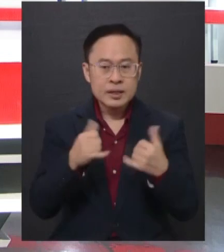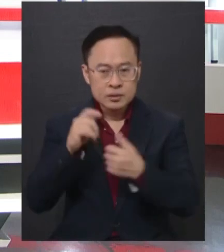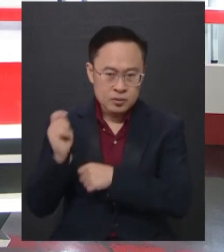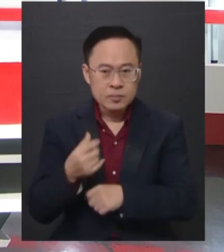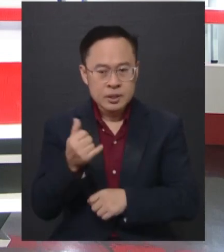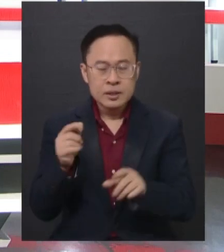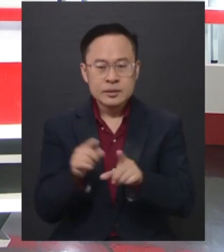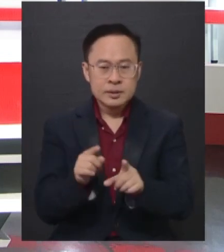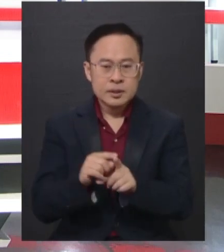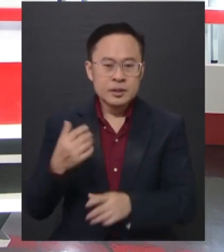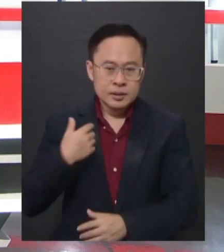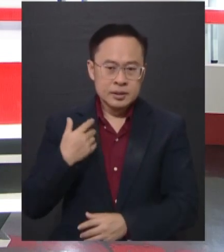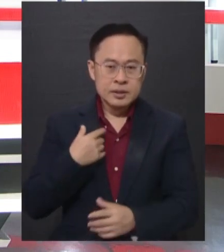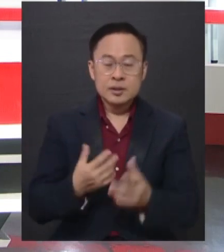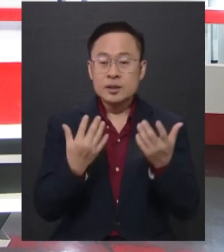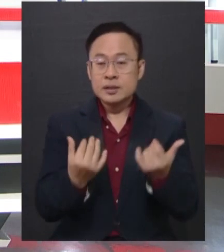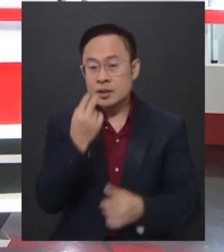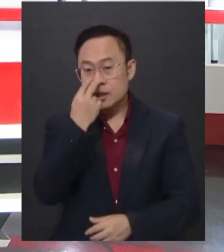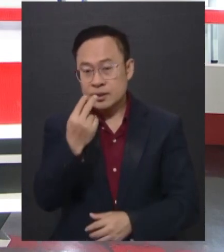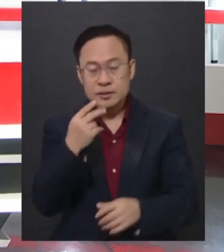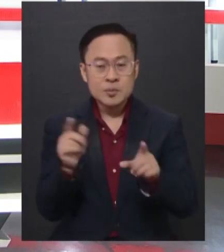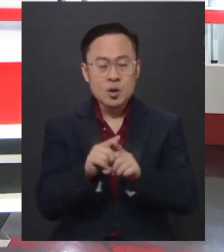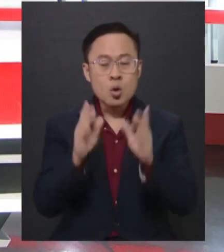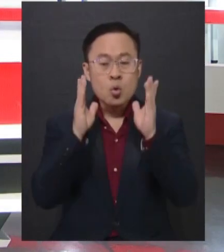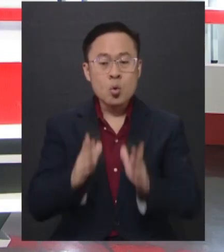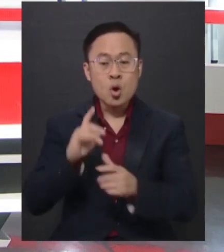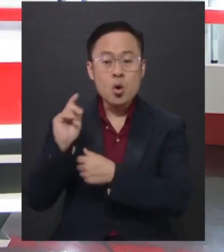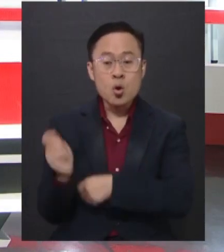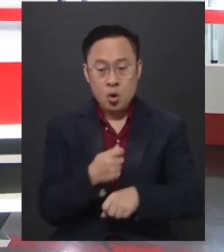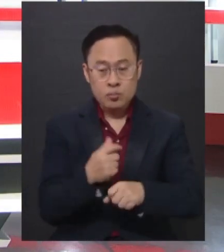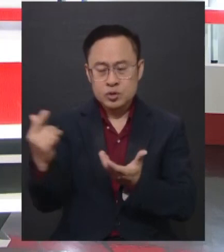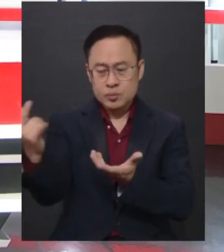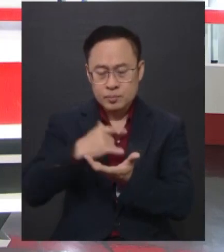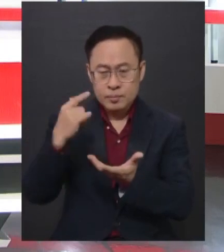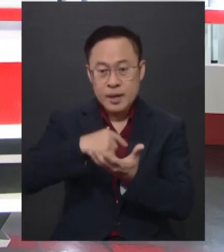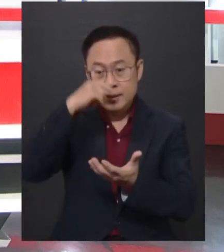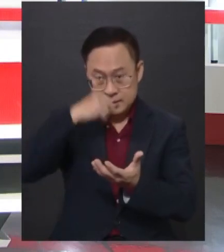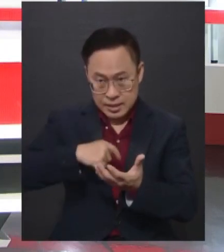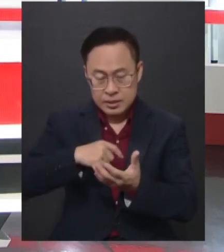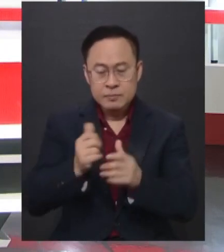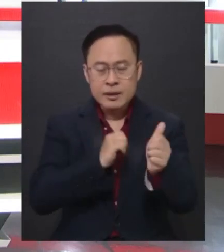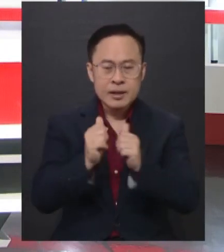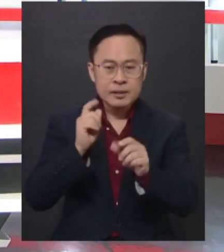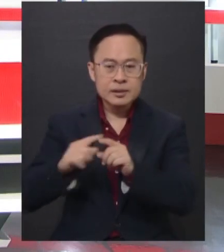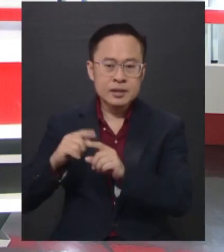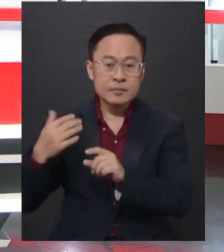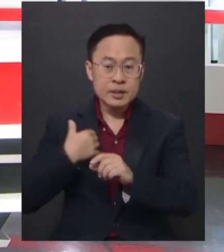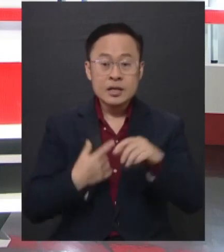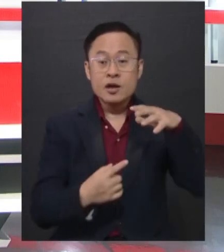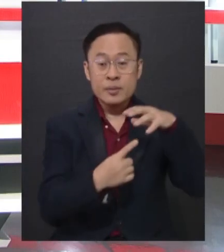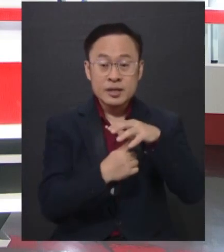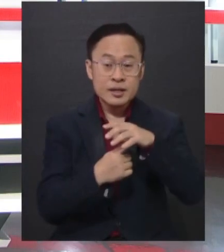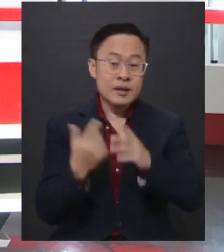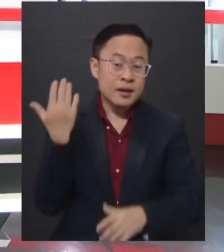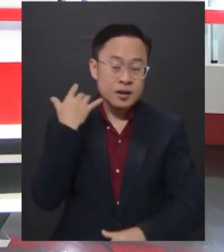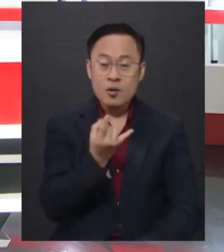นะคะก็จริงๆช่วงนี้เราก็จะเห็นว่ามีโปรกอล์ฟหลั่งไหลเข้ามาเพราะว่าที่เชียงที่พัทยาเองนะ